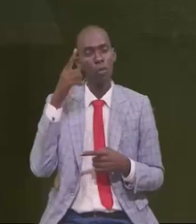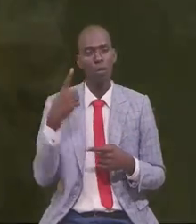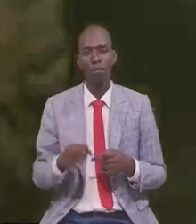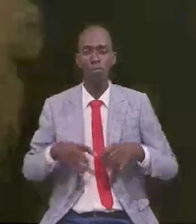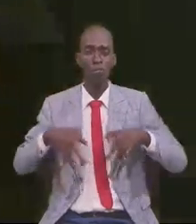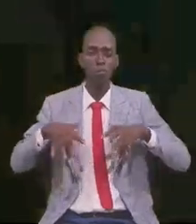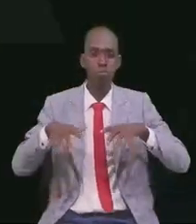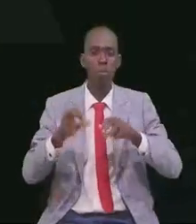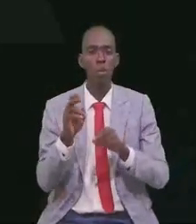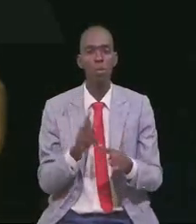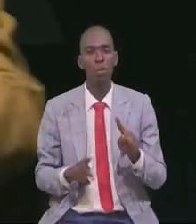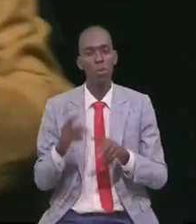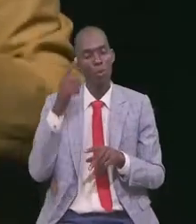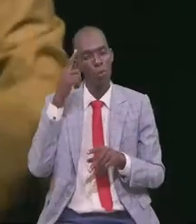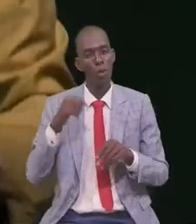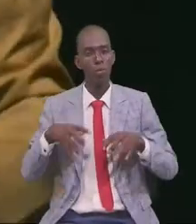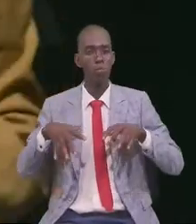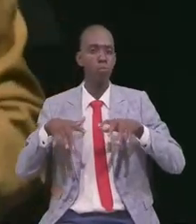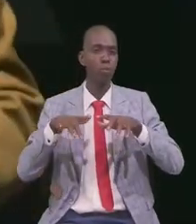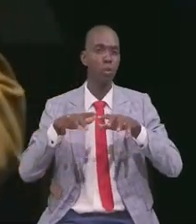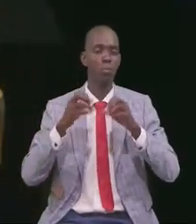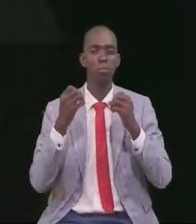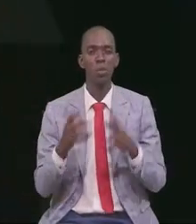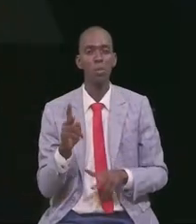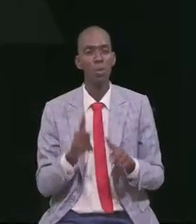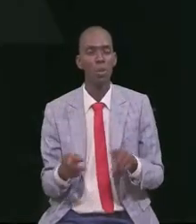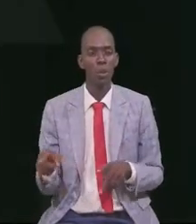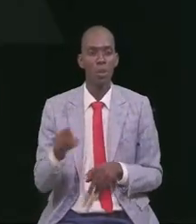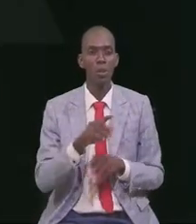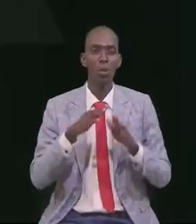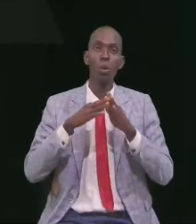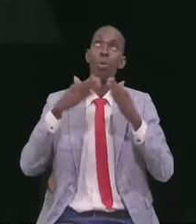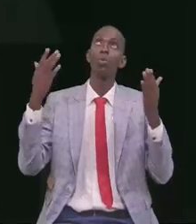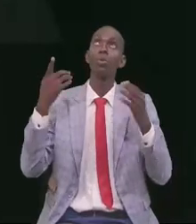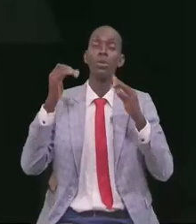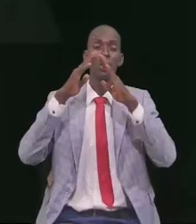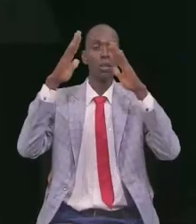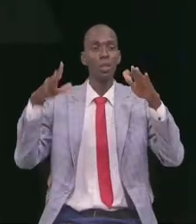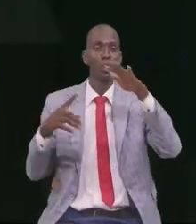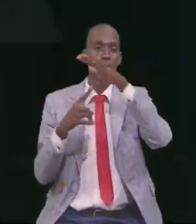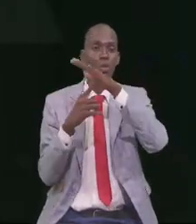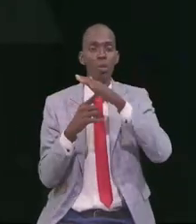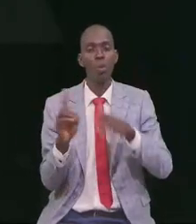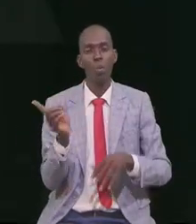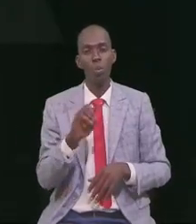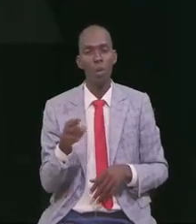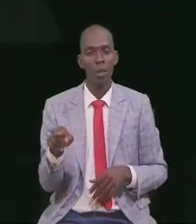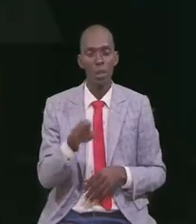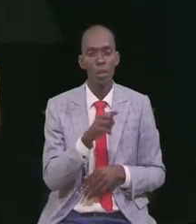de la multitude, ils découvrirent le toit de la maison où il était. Et